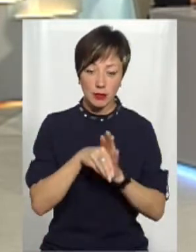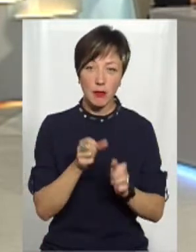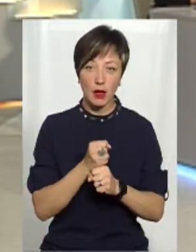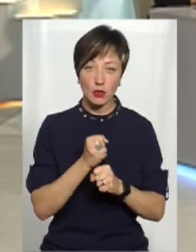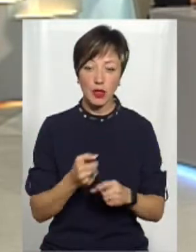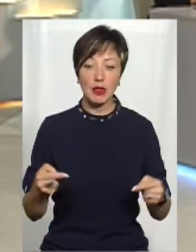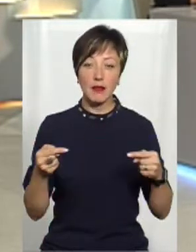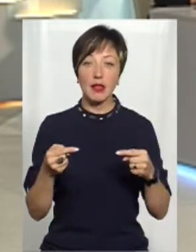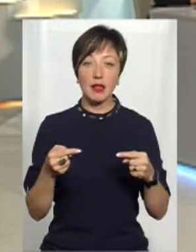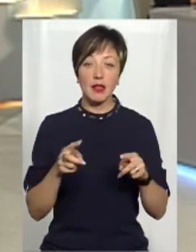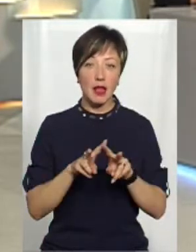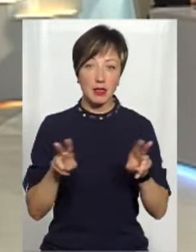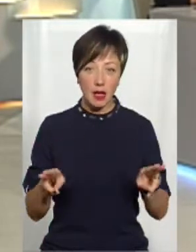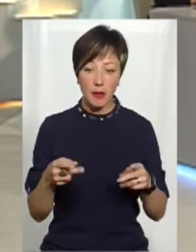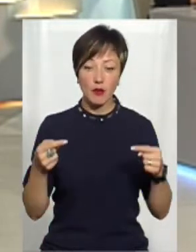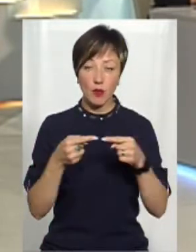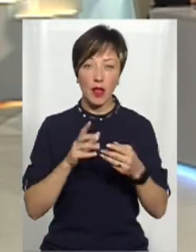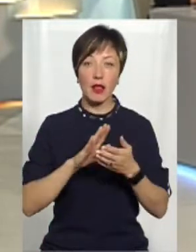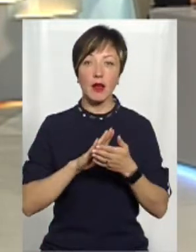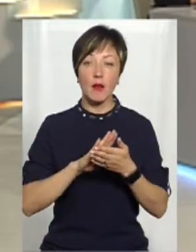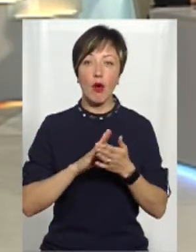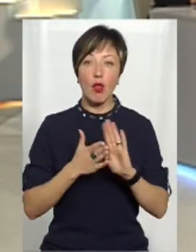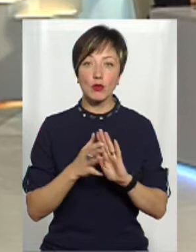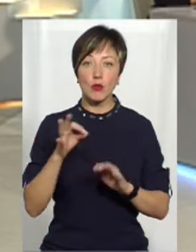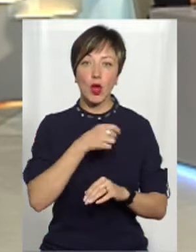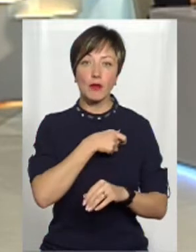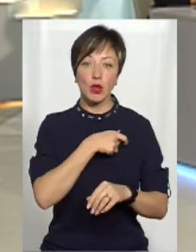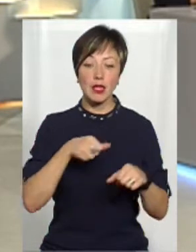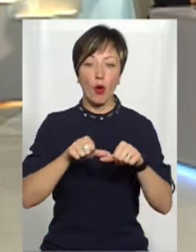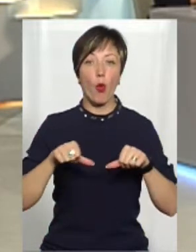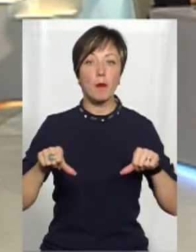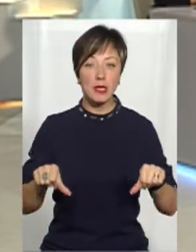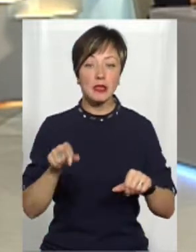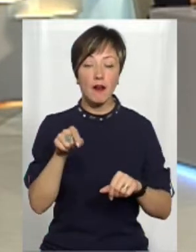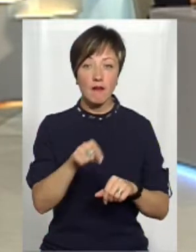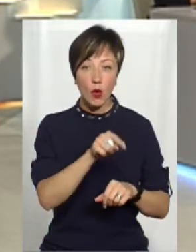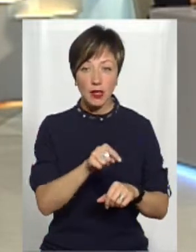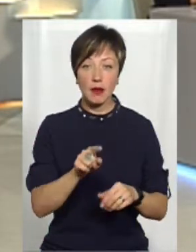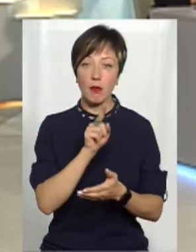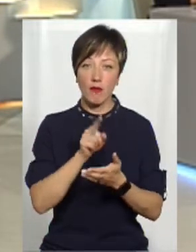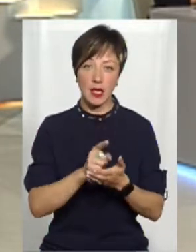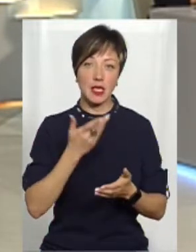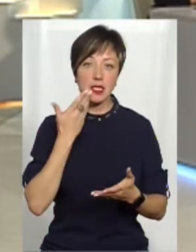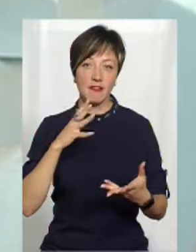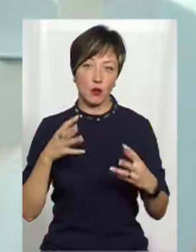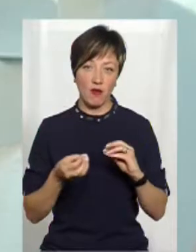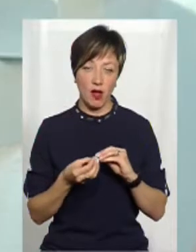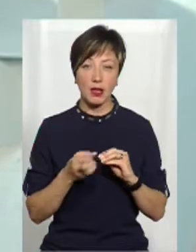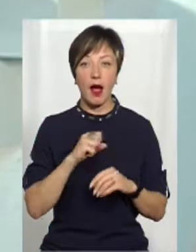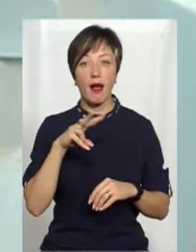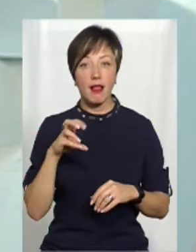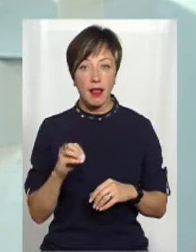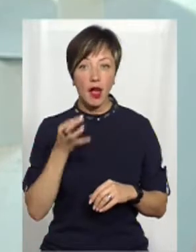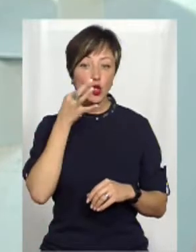так само, відповідно до положення про депутатські постійні депутатські комісії, вони так само повинні звітувати.